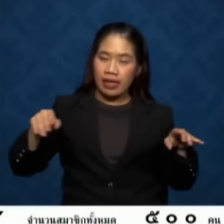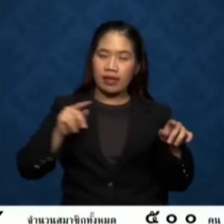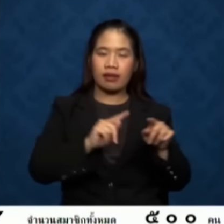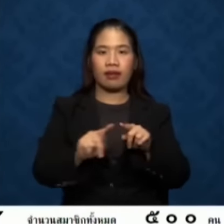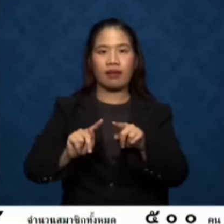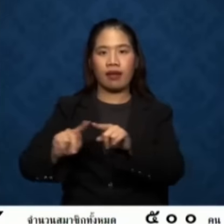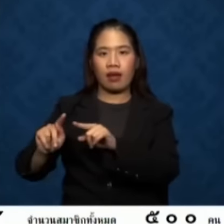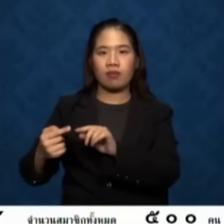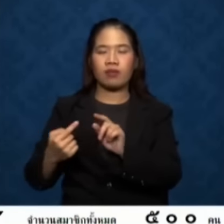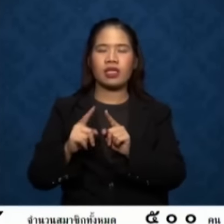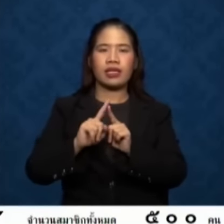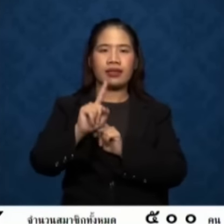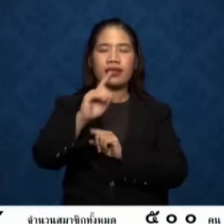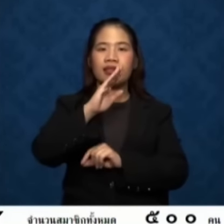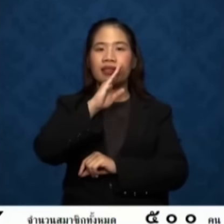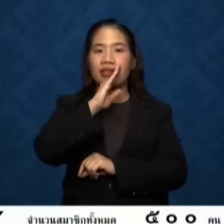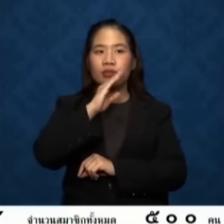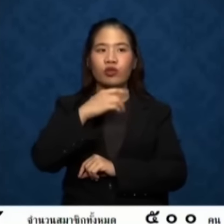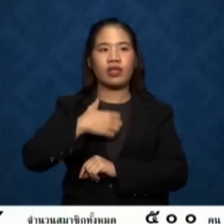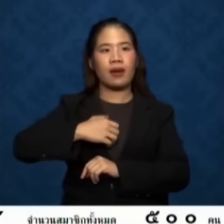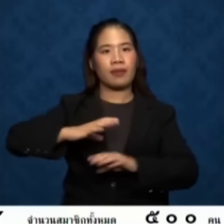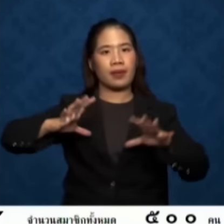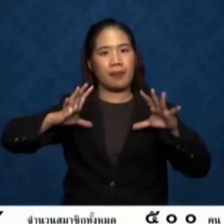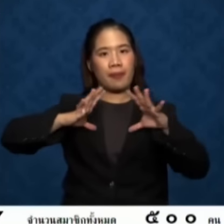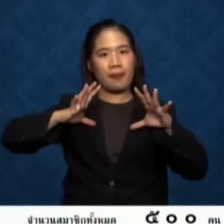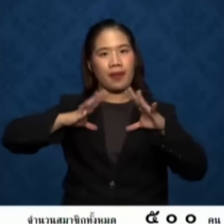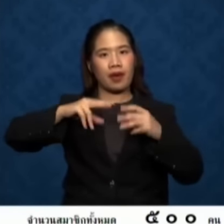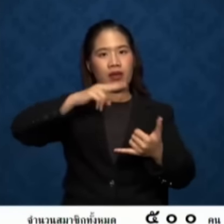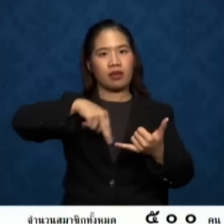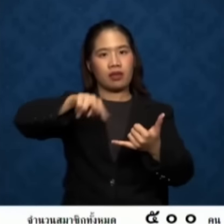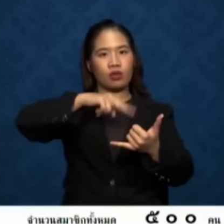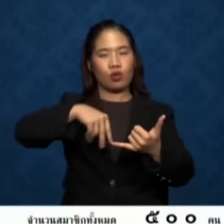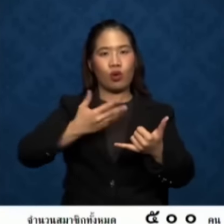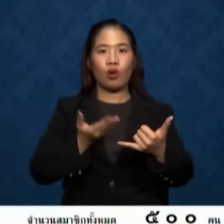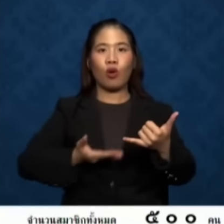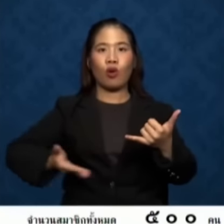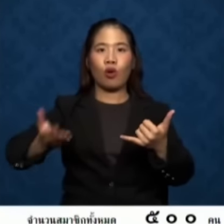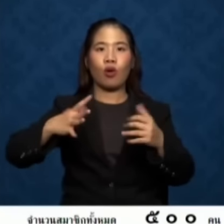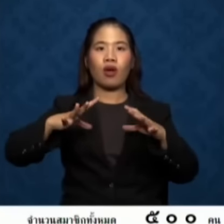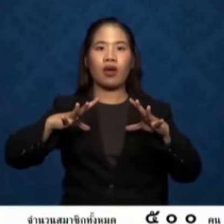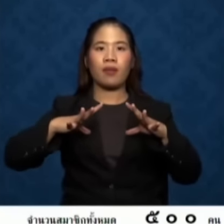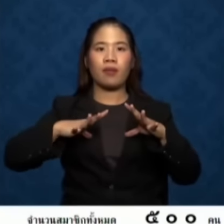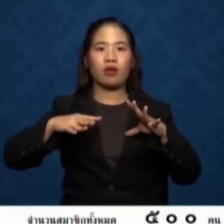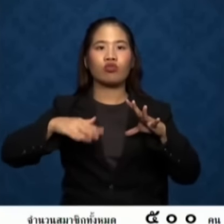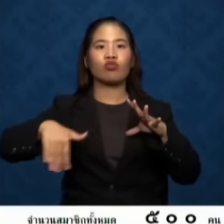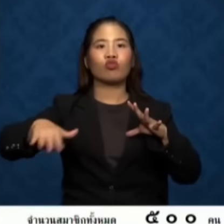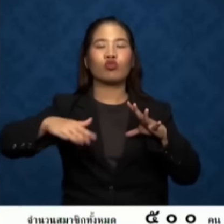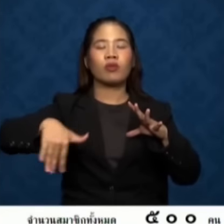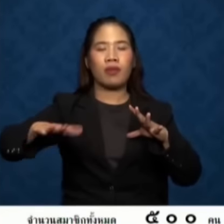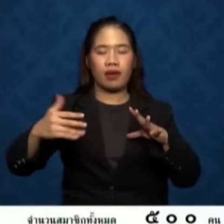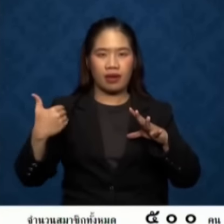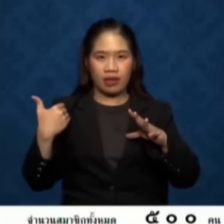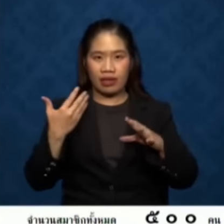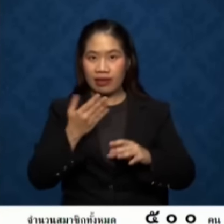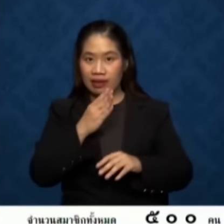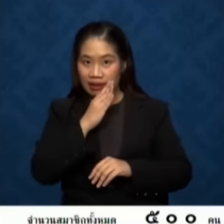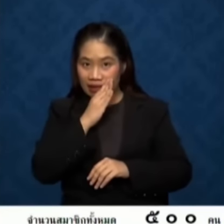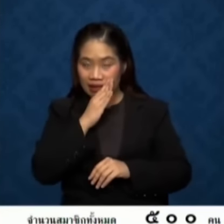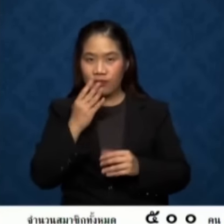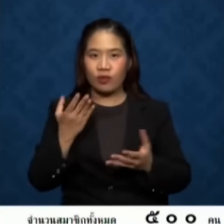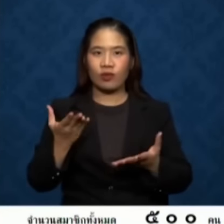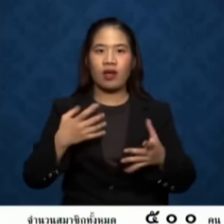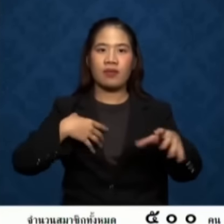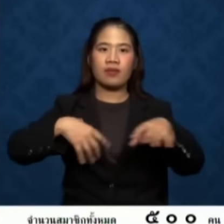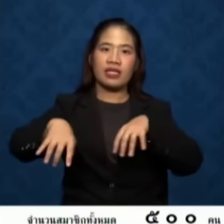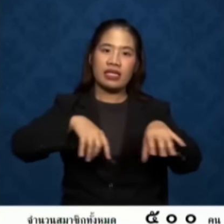งก็คือถ้าจะไปพักรักษาตัวก็ขอให้พักทั่วไปเว้นแต่จะมีจั